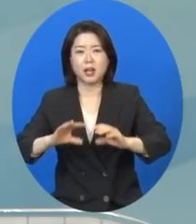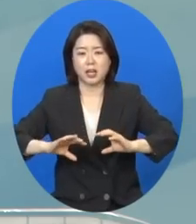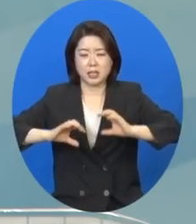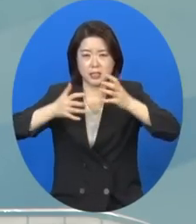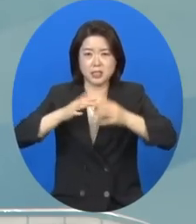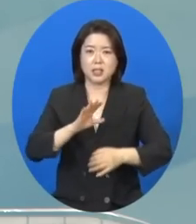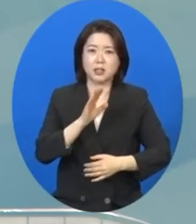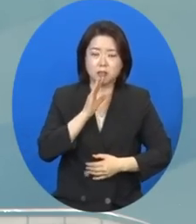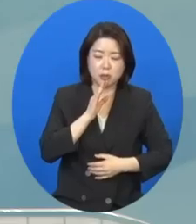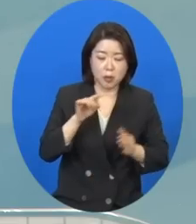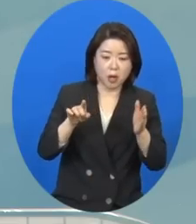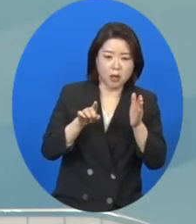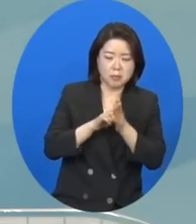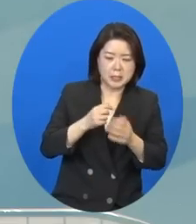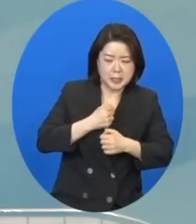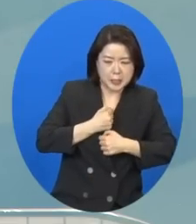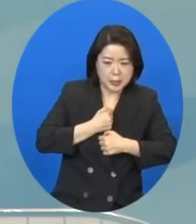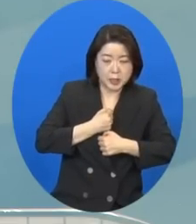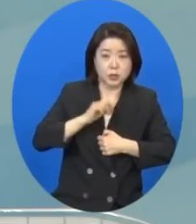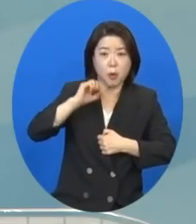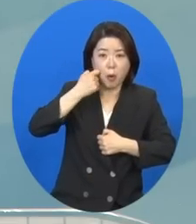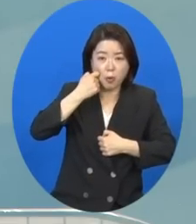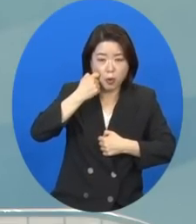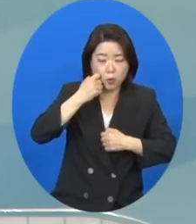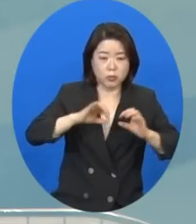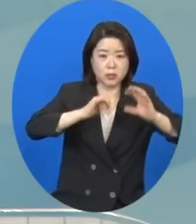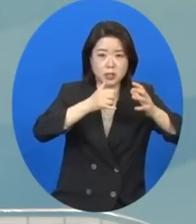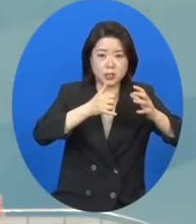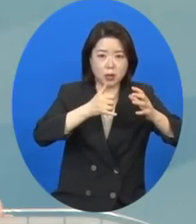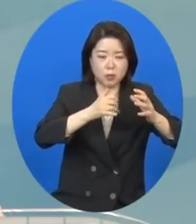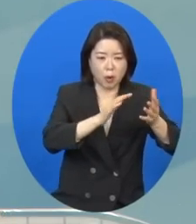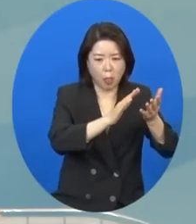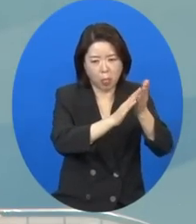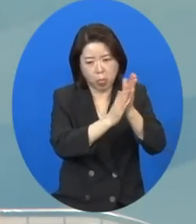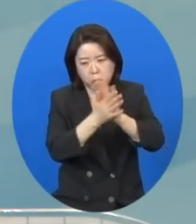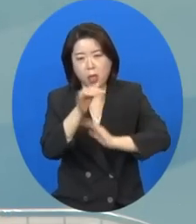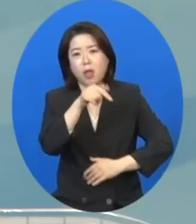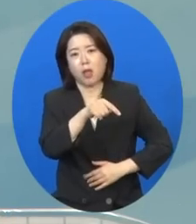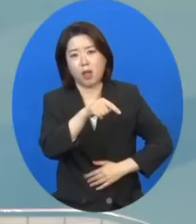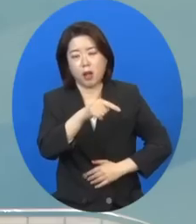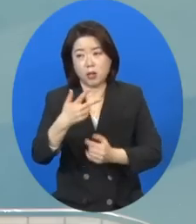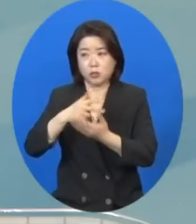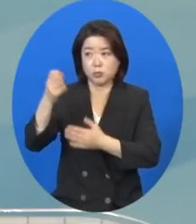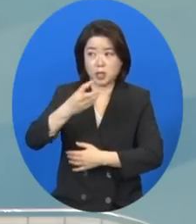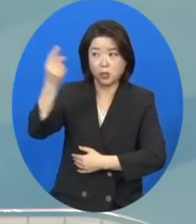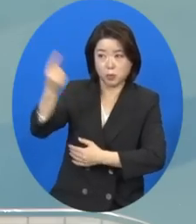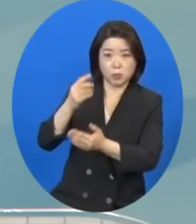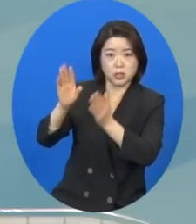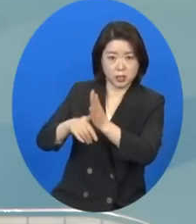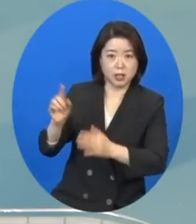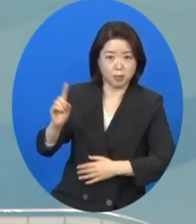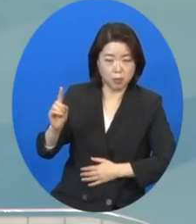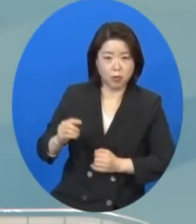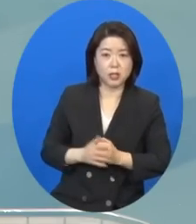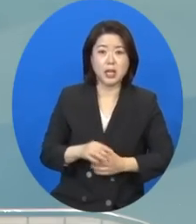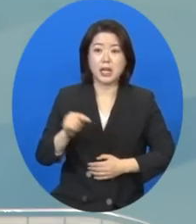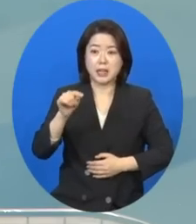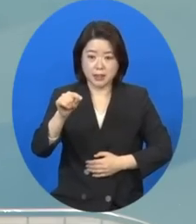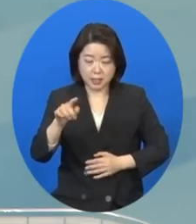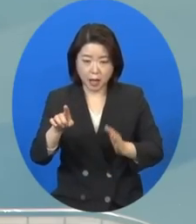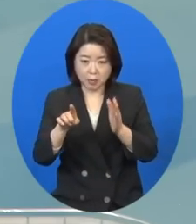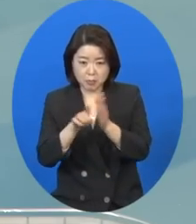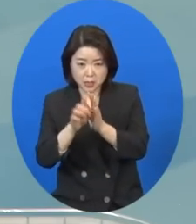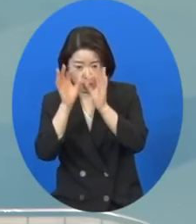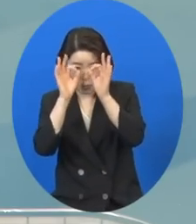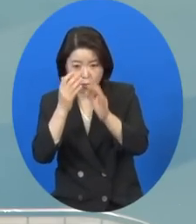더 믿음을 지키기 어려운 세상 속으로 가게 될 것입니다 주님이 다시 오실 때에 뭐라고 하셨냐면 내가 믿음을 볼 수